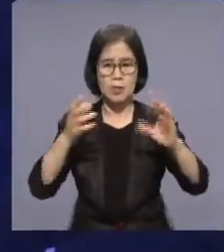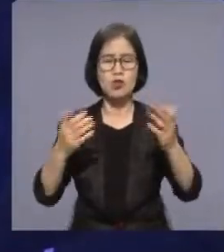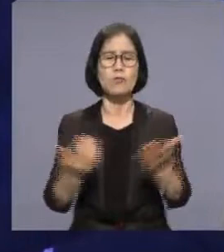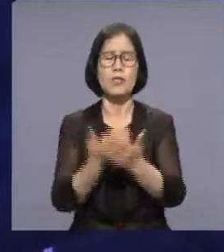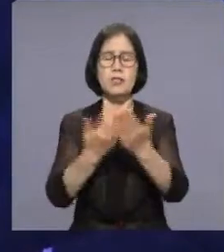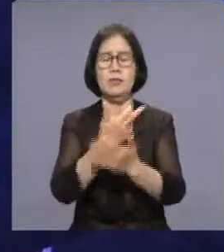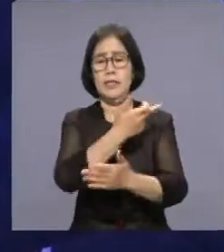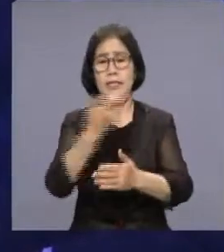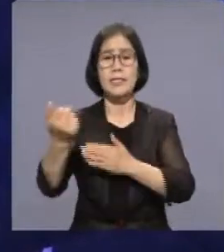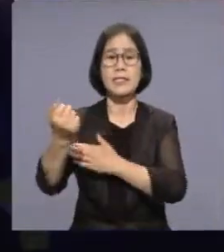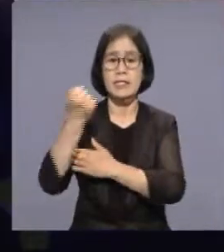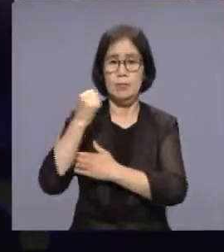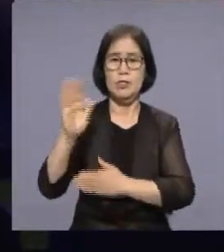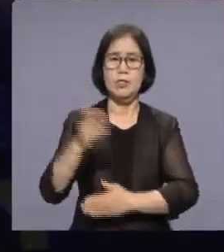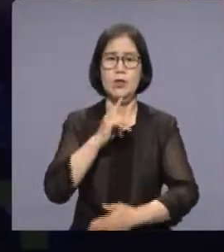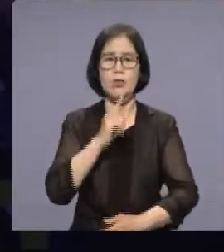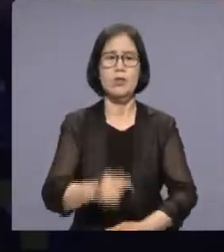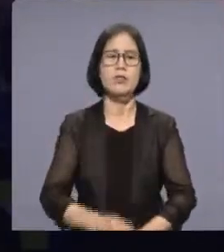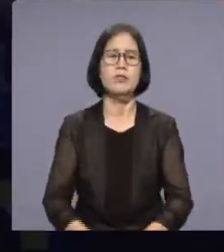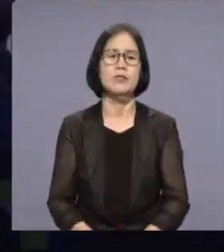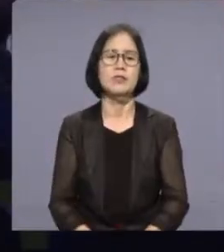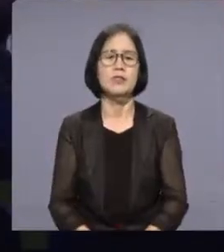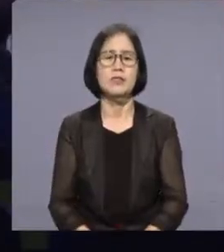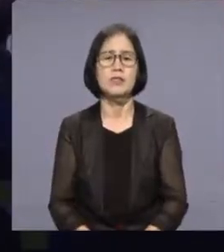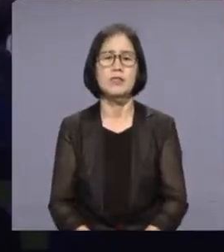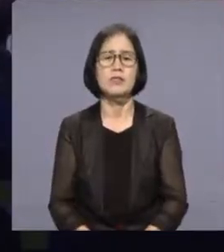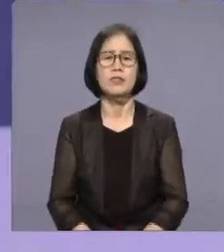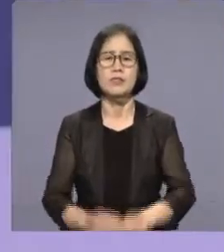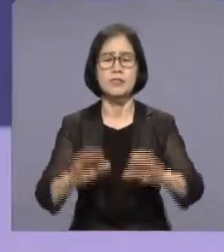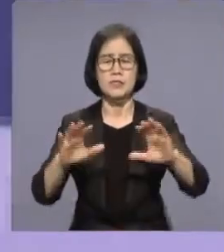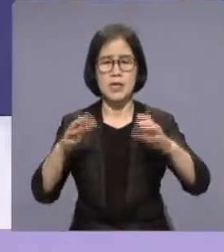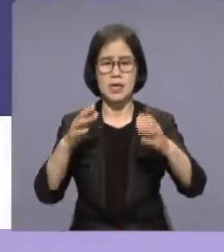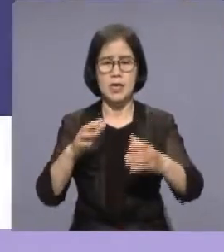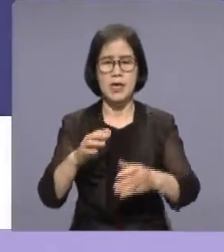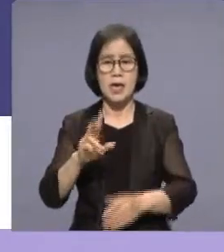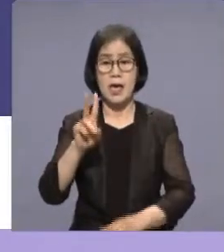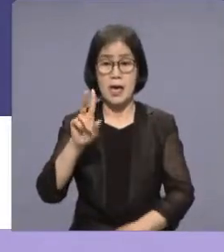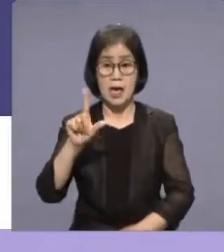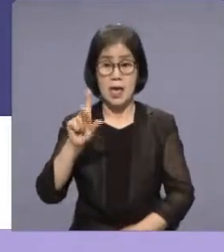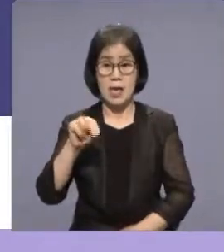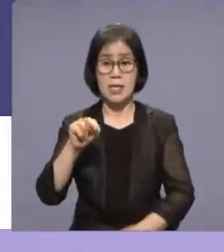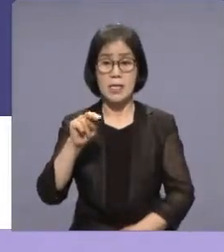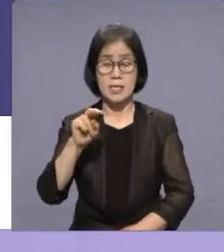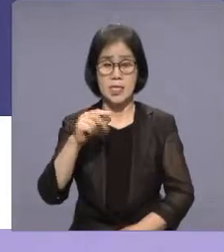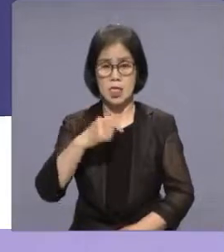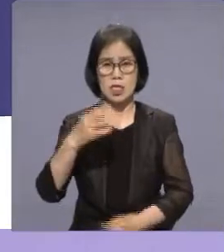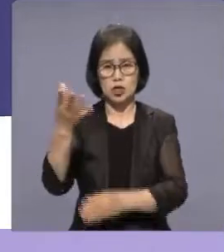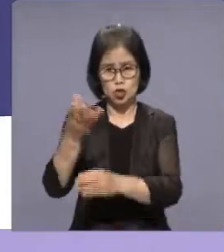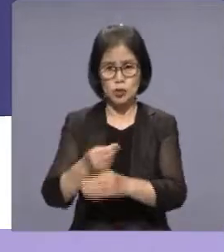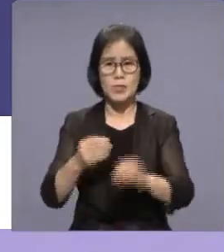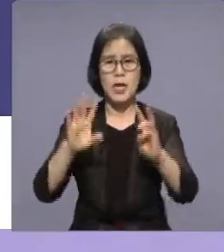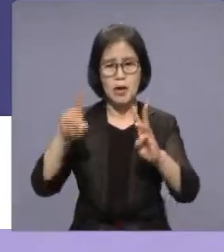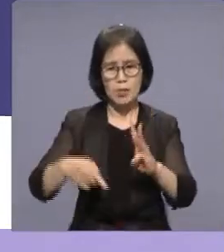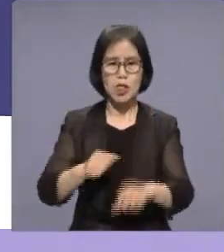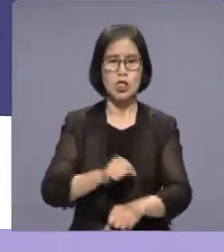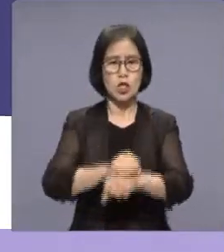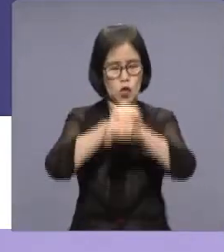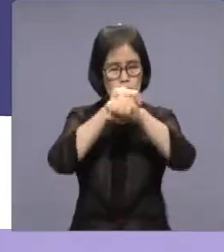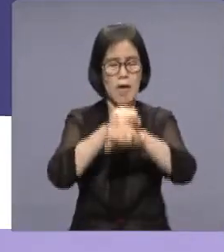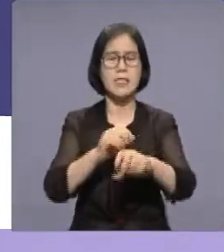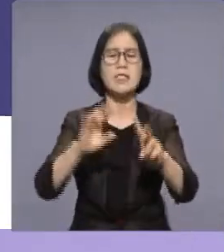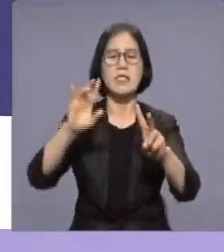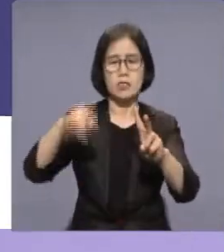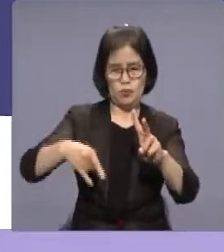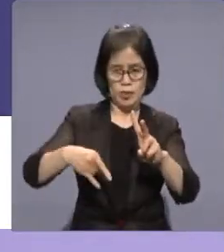큰 원동력이라고 말했습니다. 세계 LNG 수입 3위, LNG 저장 용량